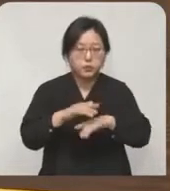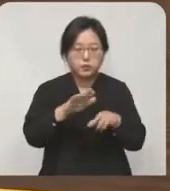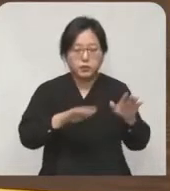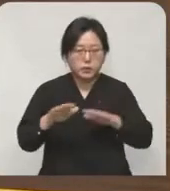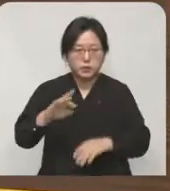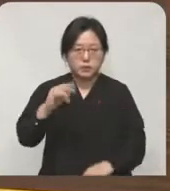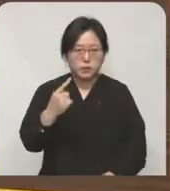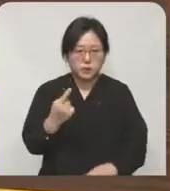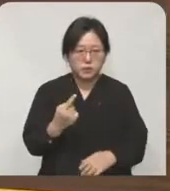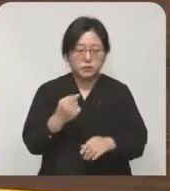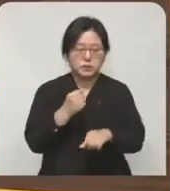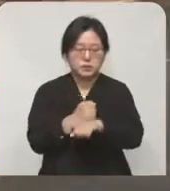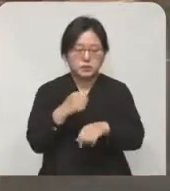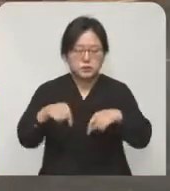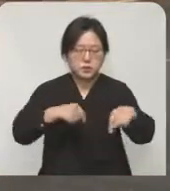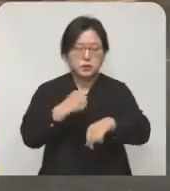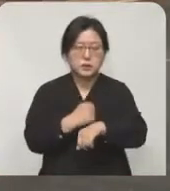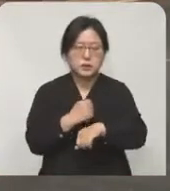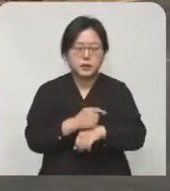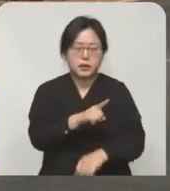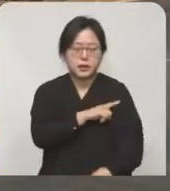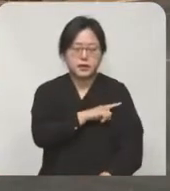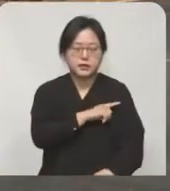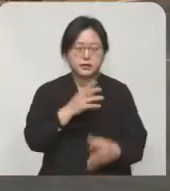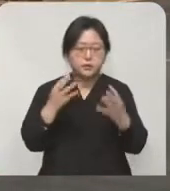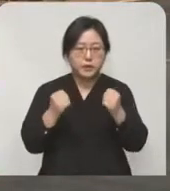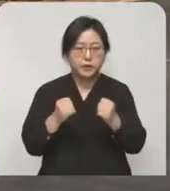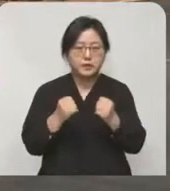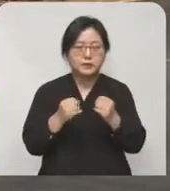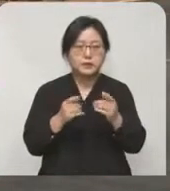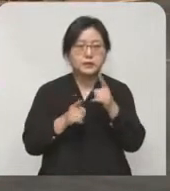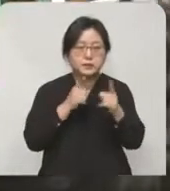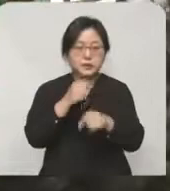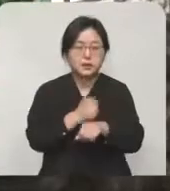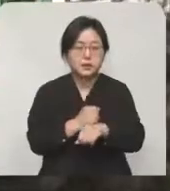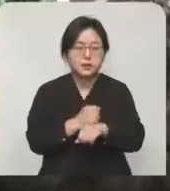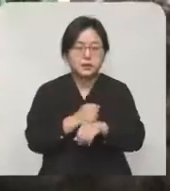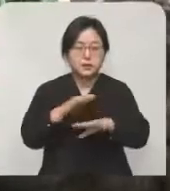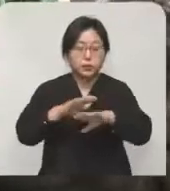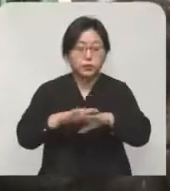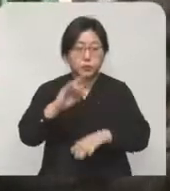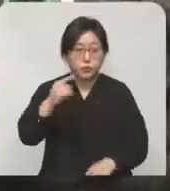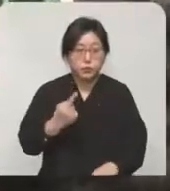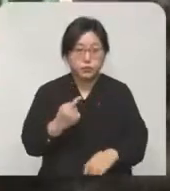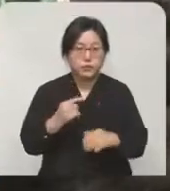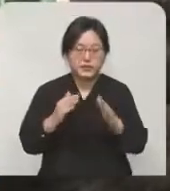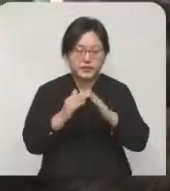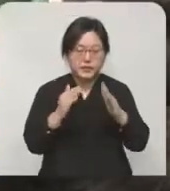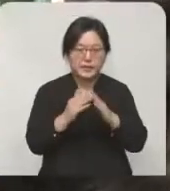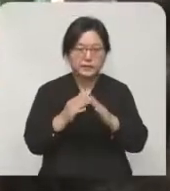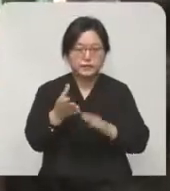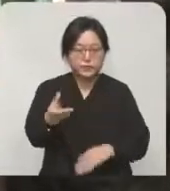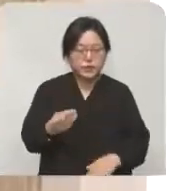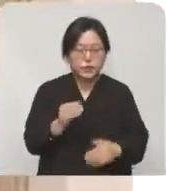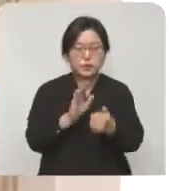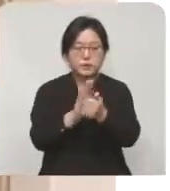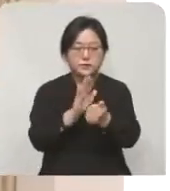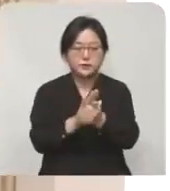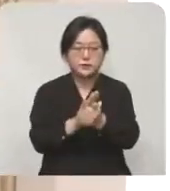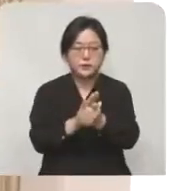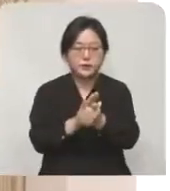시행합니다 특히 가장 찾는 사람이 많은 귀농 창업 자금과 주택자금 융자 치워 는